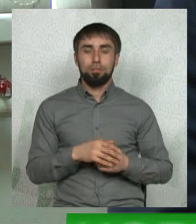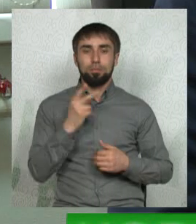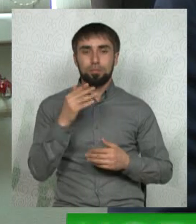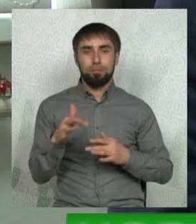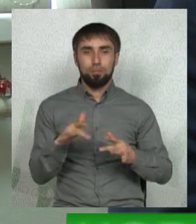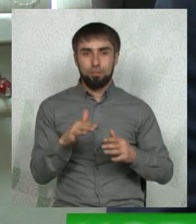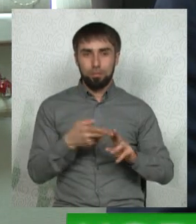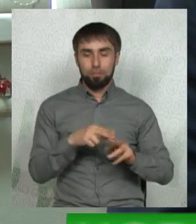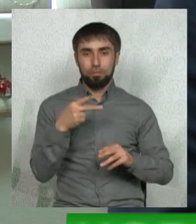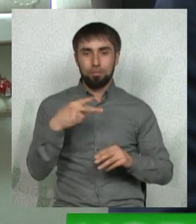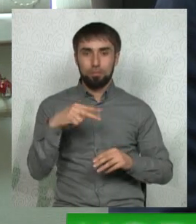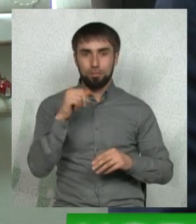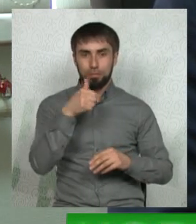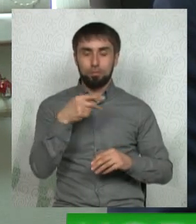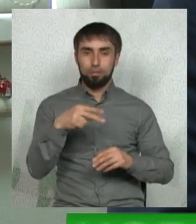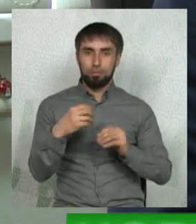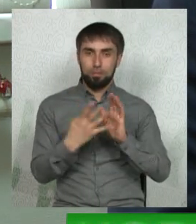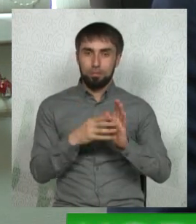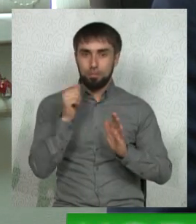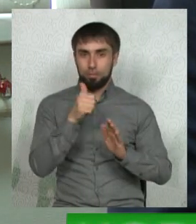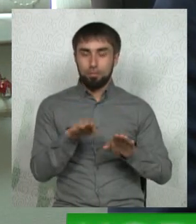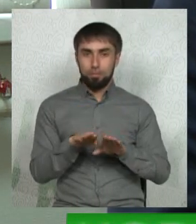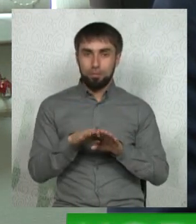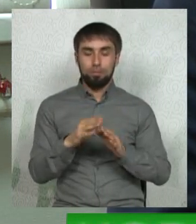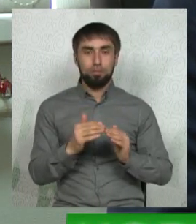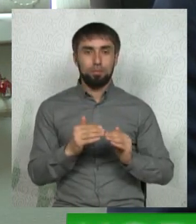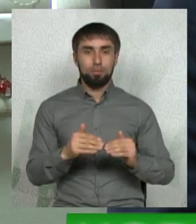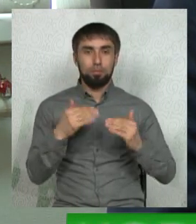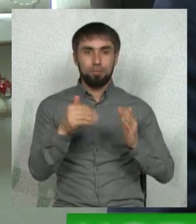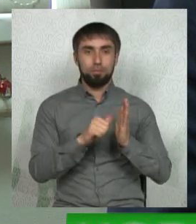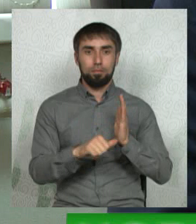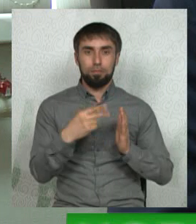уголовных дел в 2020 году по сравнению с 2019 годом выросло на